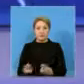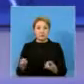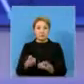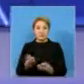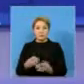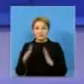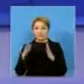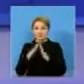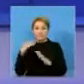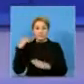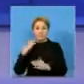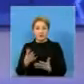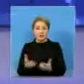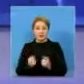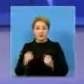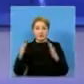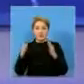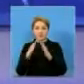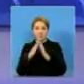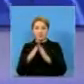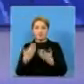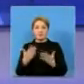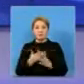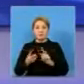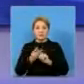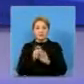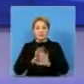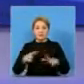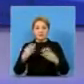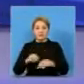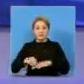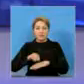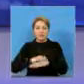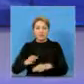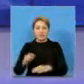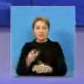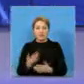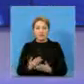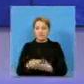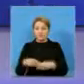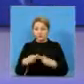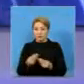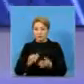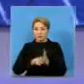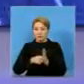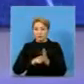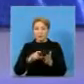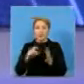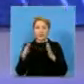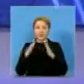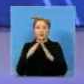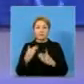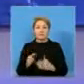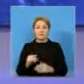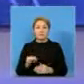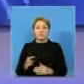Нуждающиеся в жилье актюбинцы обрели крышу над головой. В канун Дня независимости глава региона Ондасын Уразалин вручил ключи от квартир социально